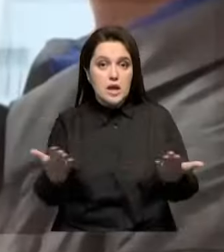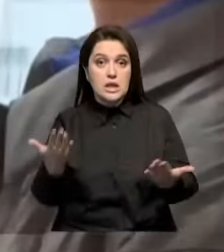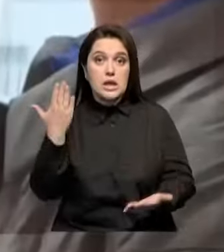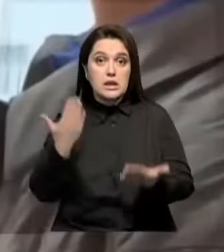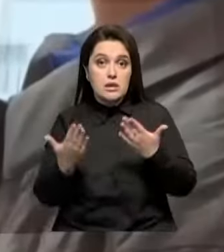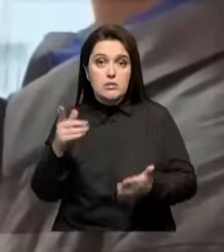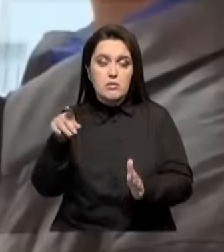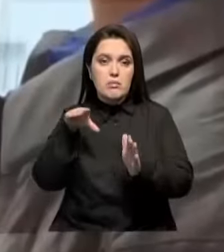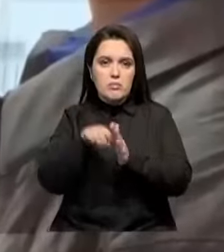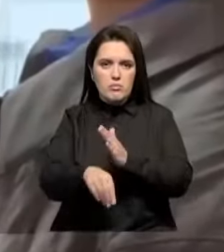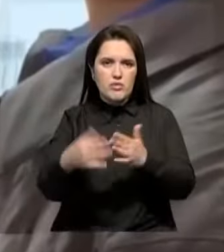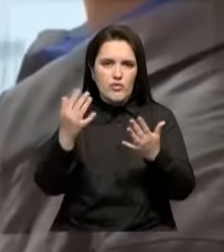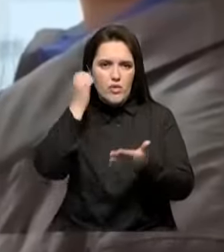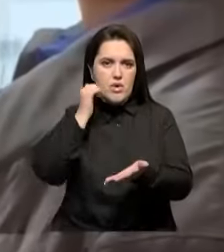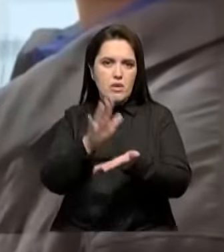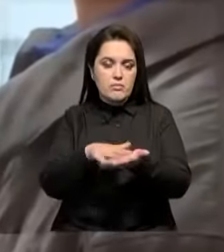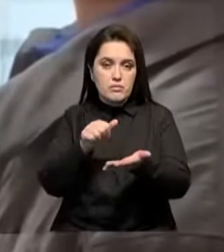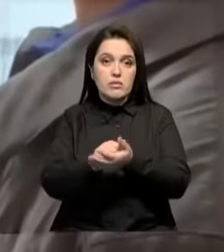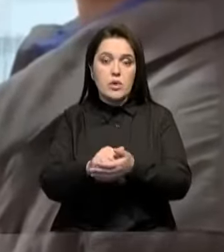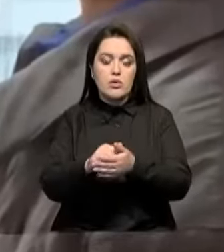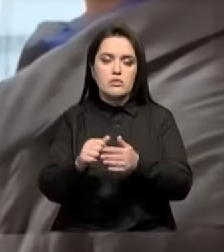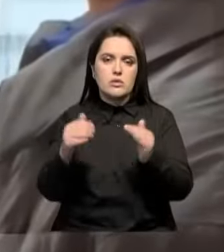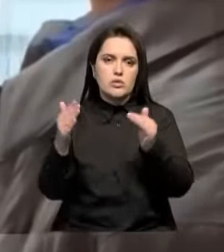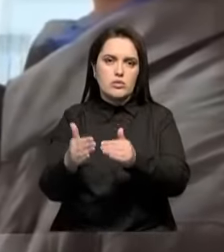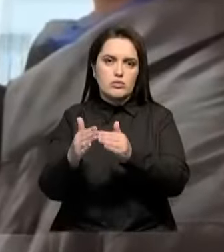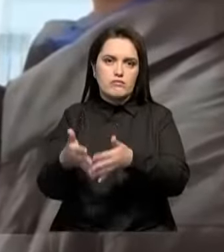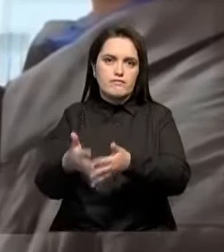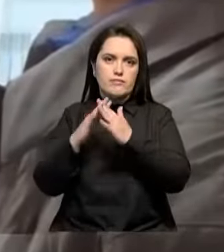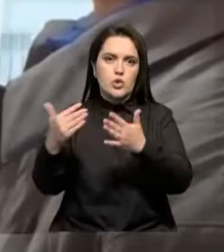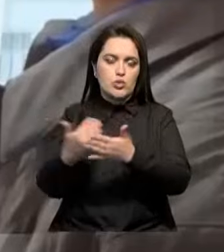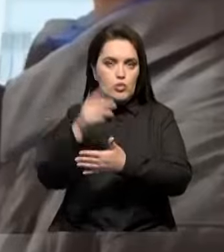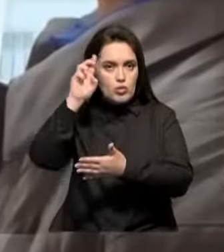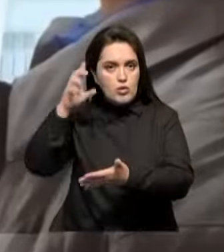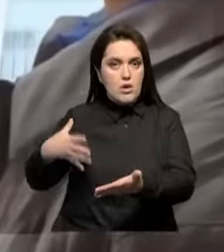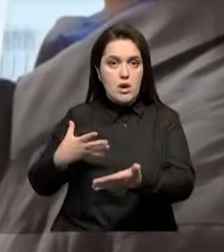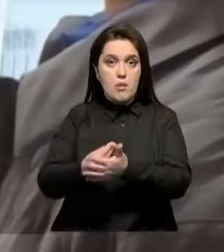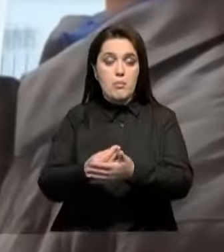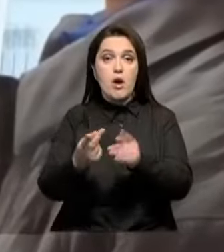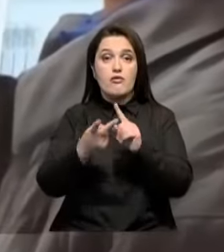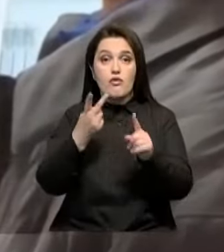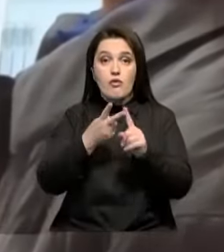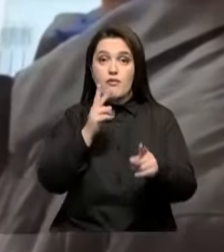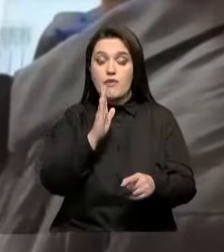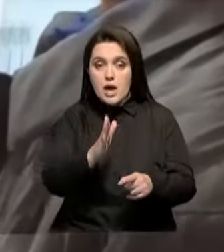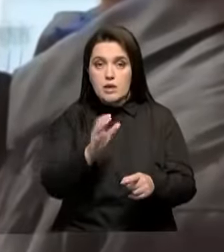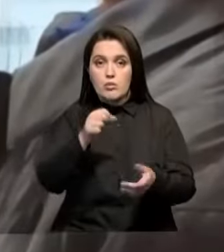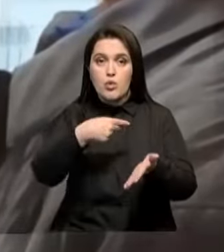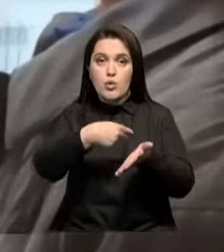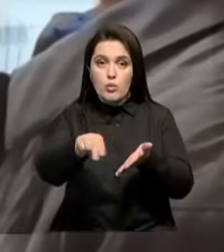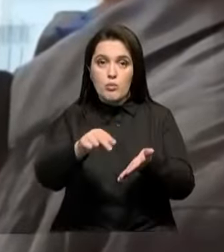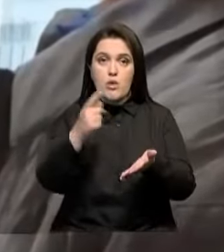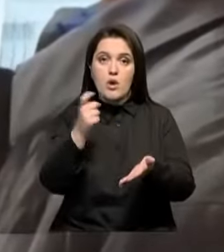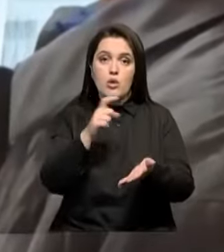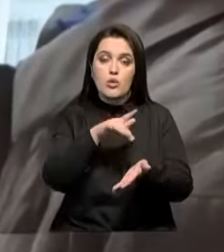если признают жилье аварийное, им построят новые дома за счет государства. Второй вариант приобретения жилья владельцам в городе Кульсары или